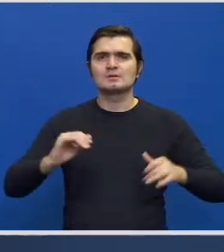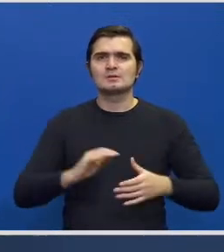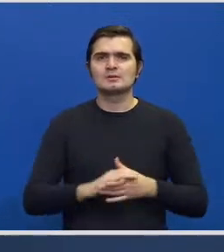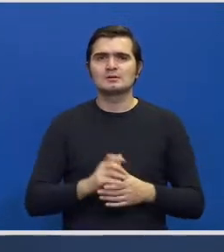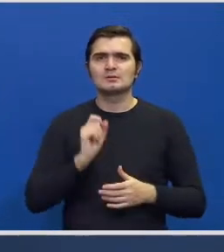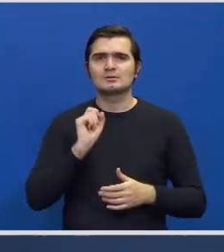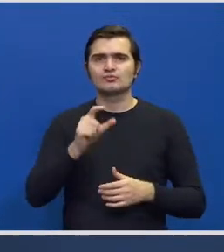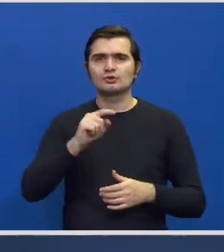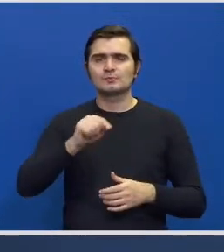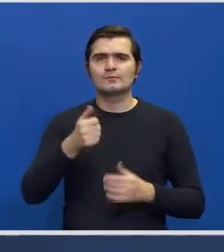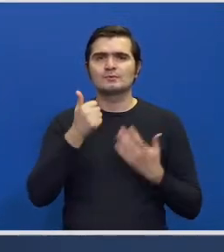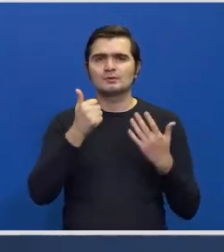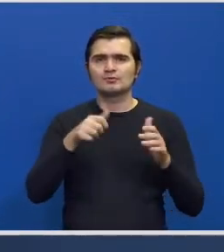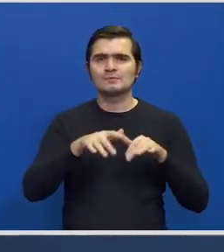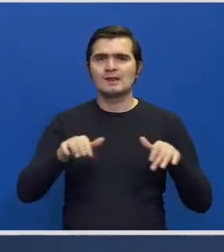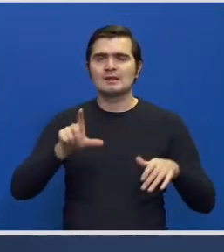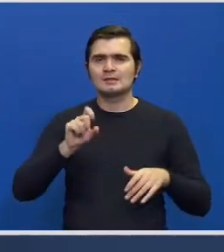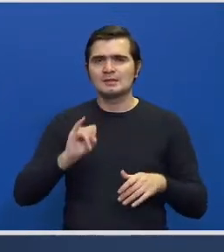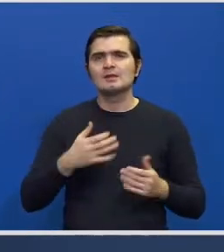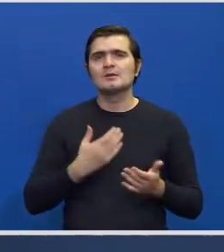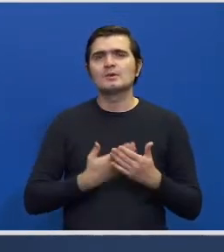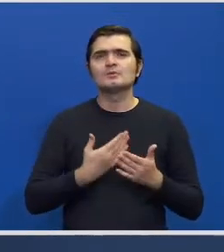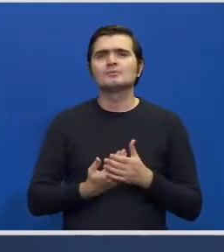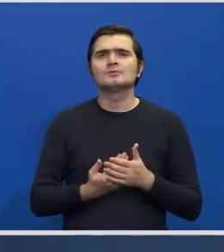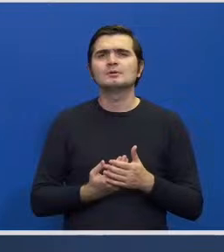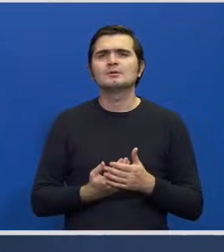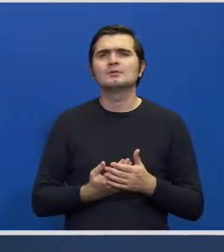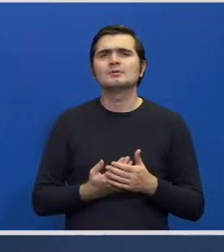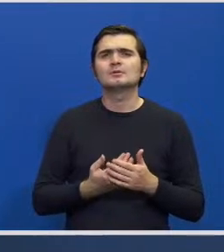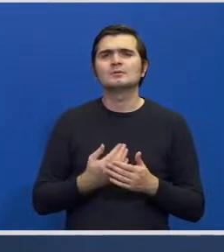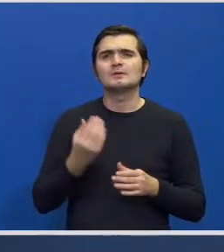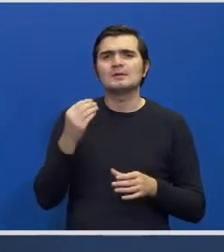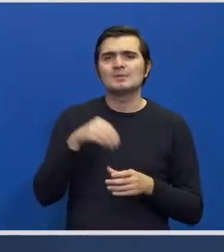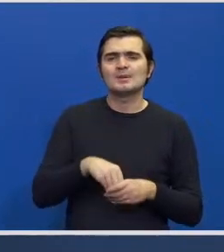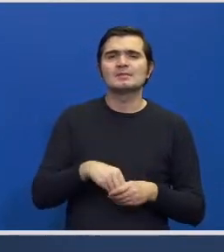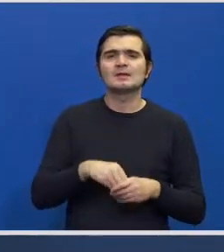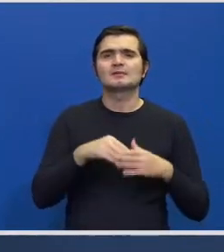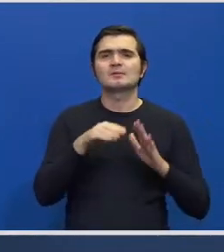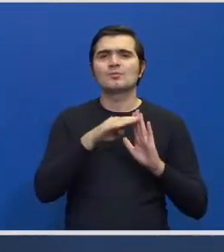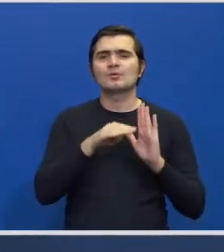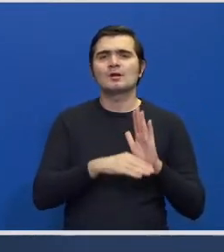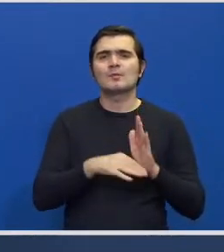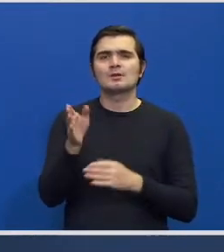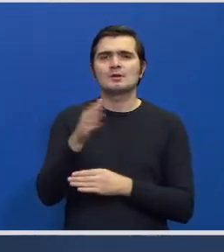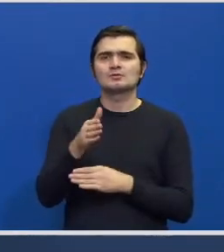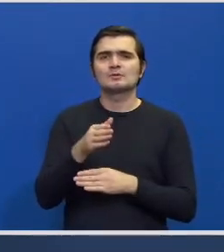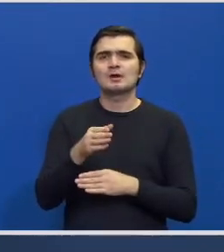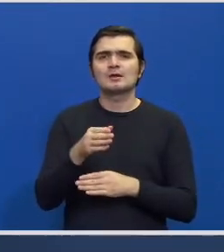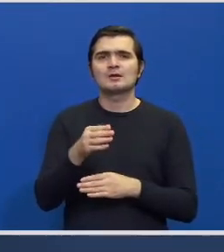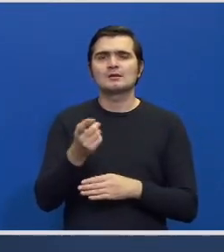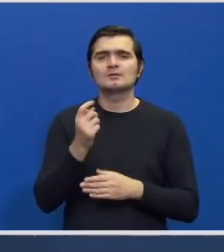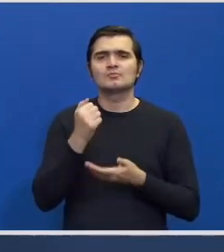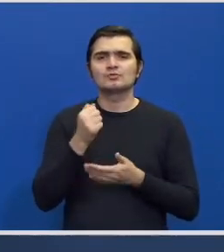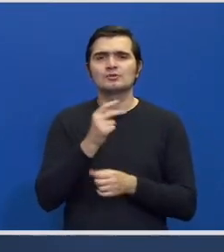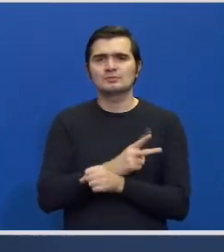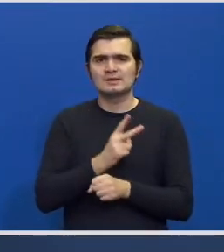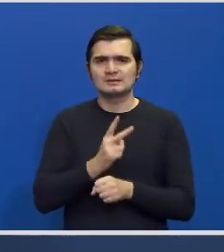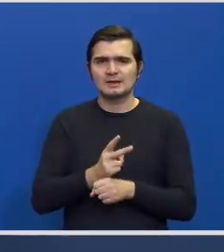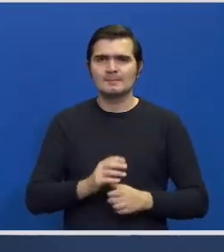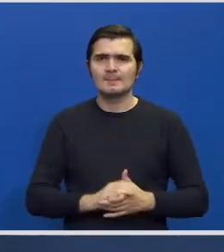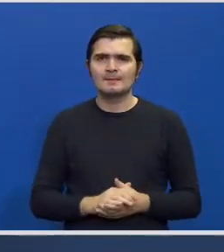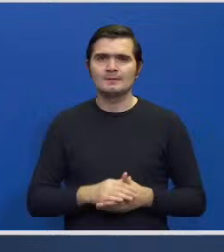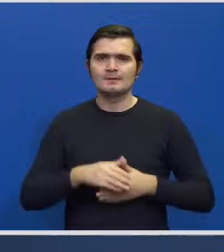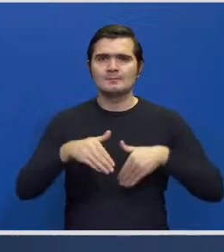1,2 miliarde de lei, Ministerul Dezvoltării, 12,6 miliarde de lei, având în vedere și implementarea programelor